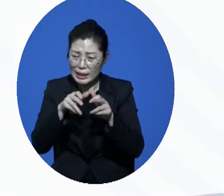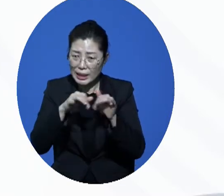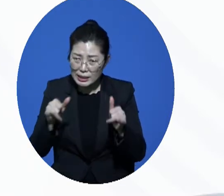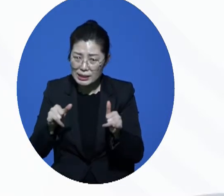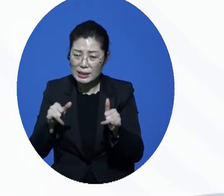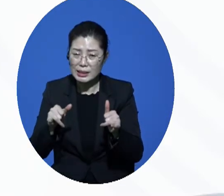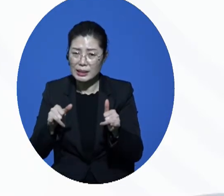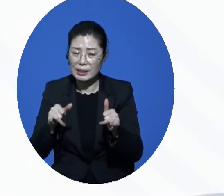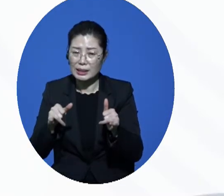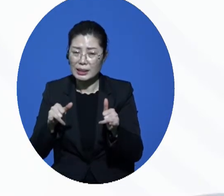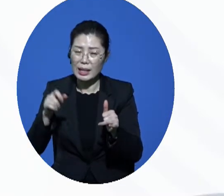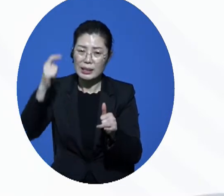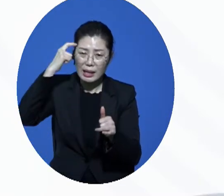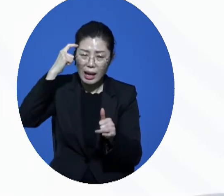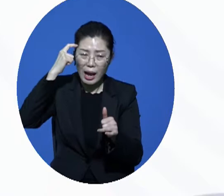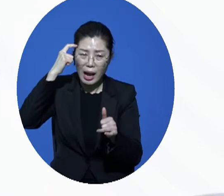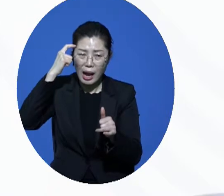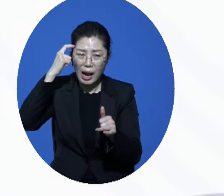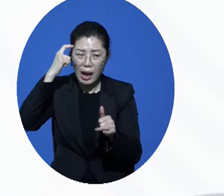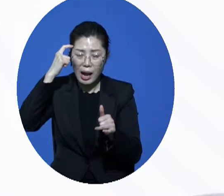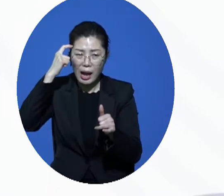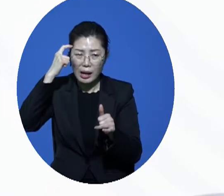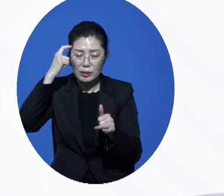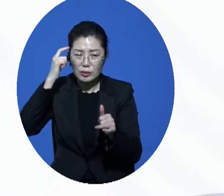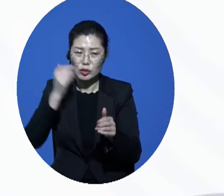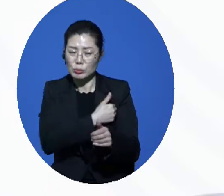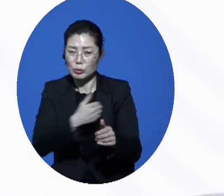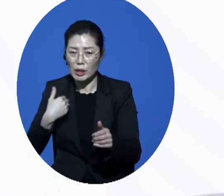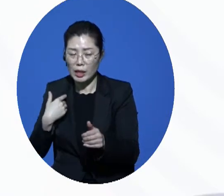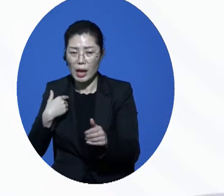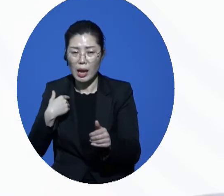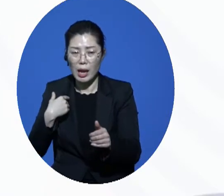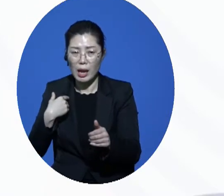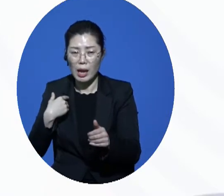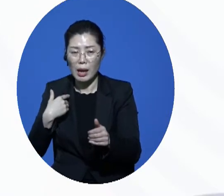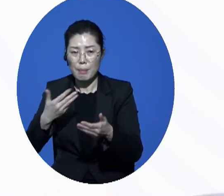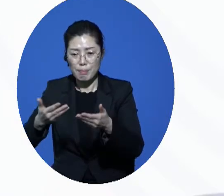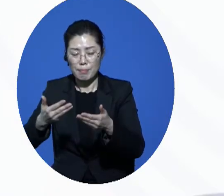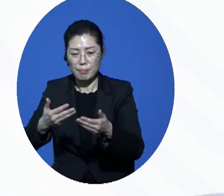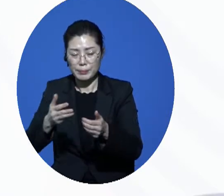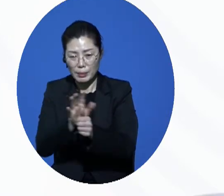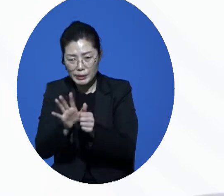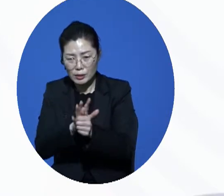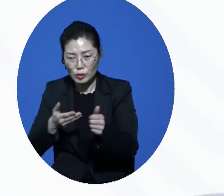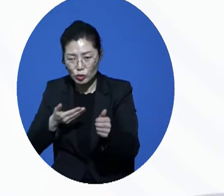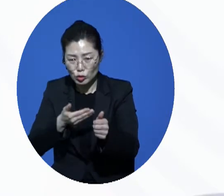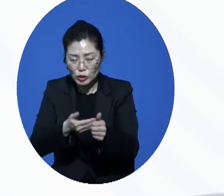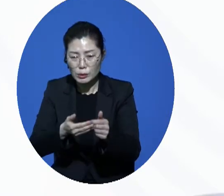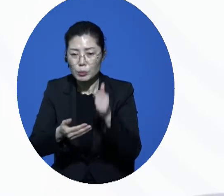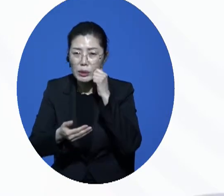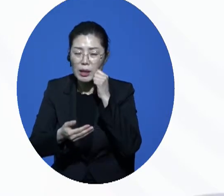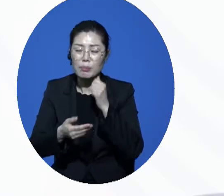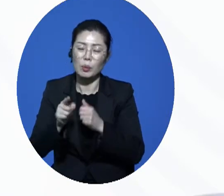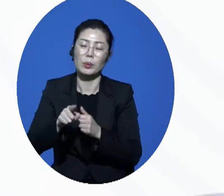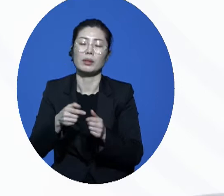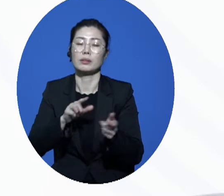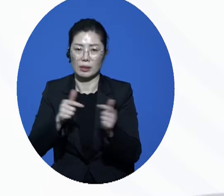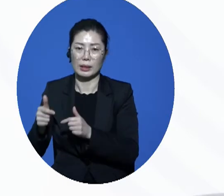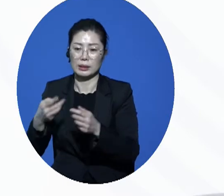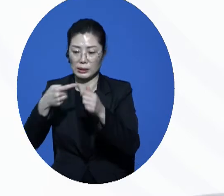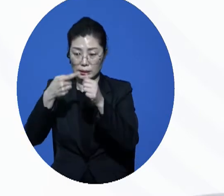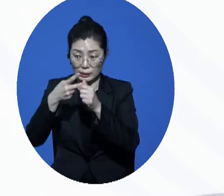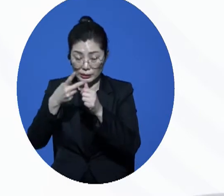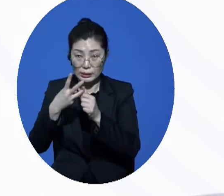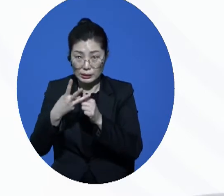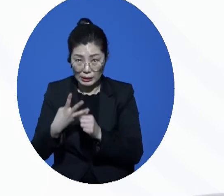충분치 대변되지 못한 집단에 대한 불균형적 여파, 그리고 마지막은 헬스케어에 대한 접근의 부재, 이 4가지 항목으로